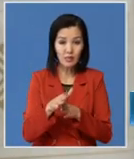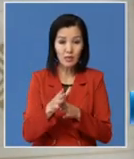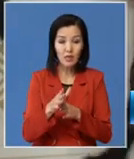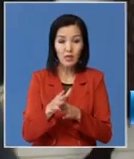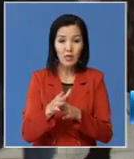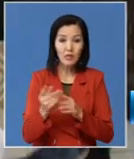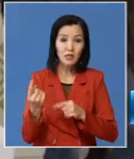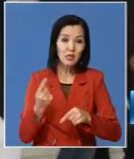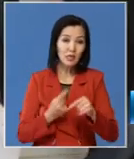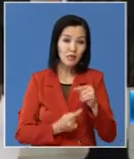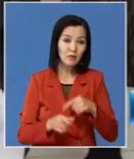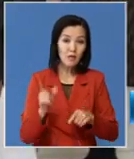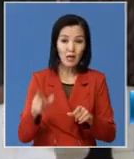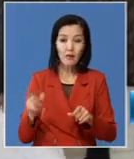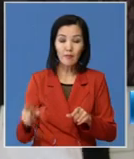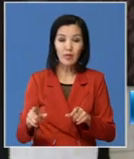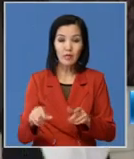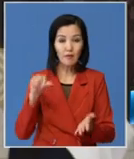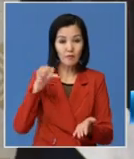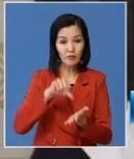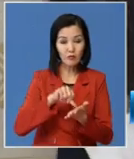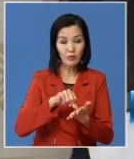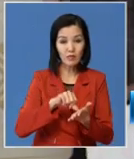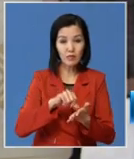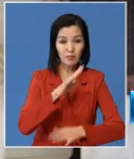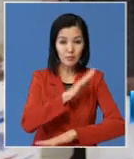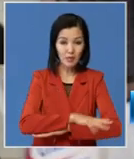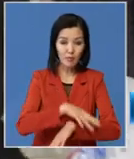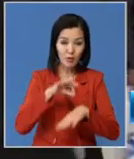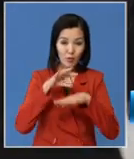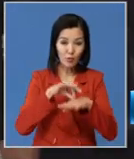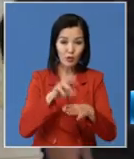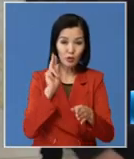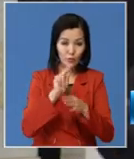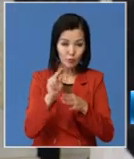беріп жатқандарыңызға Алла разы болсын.